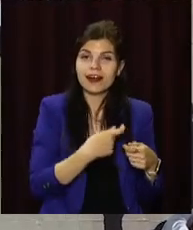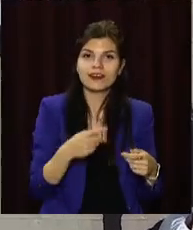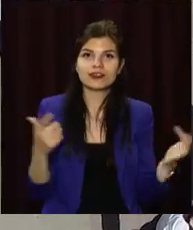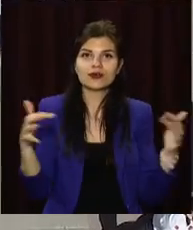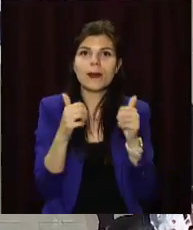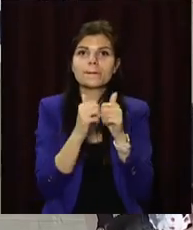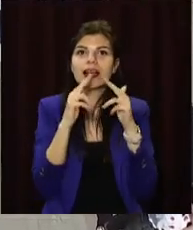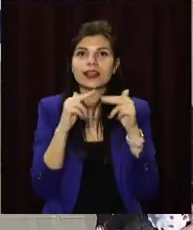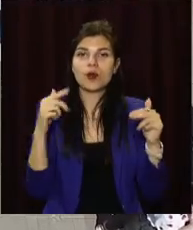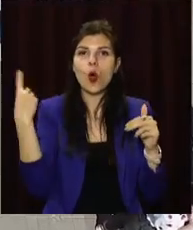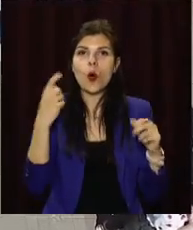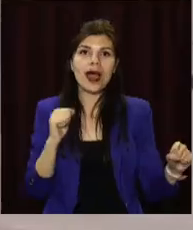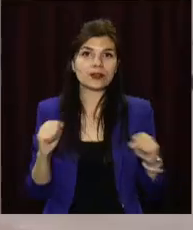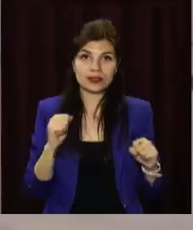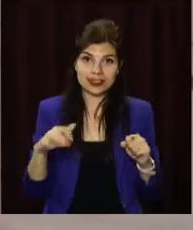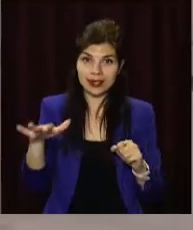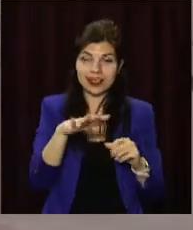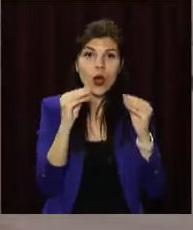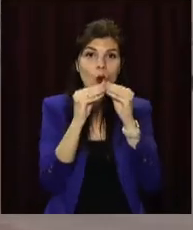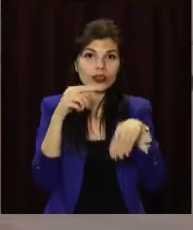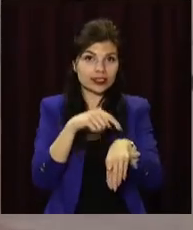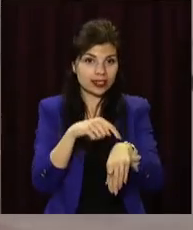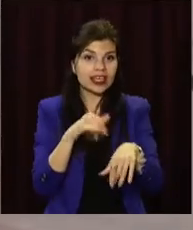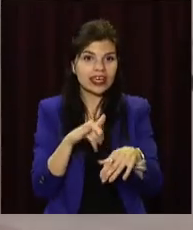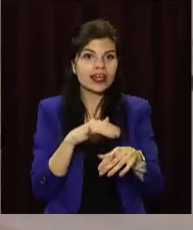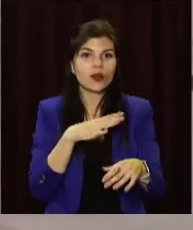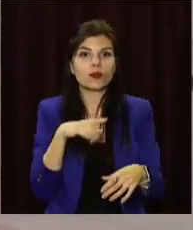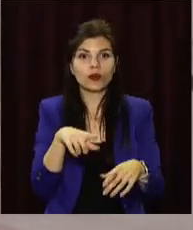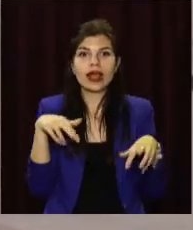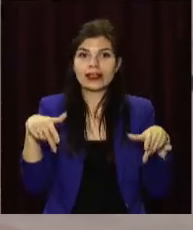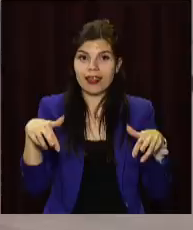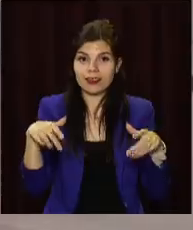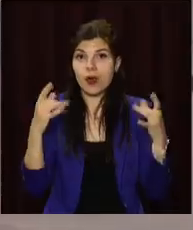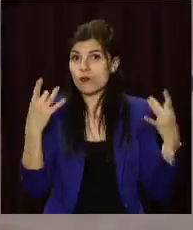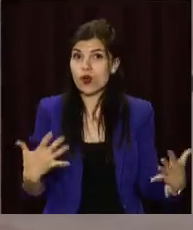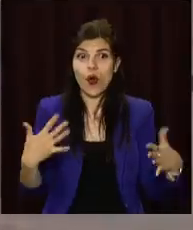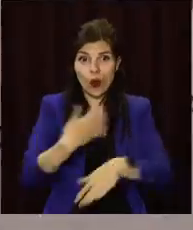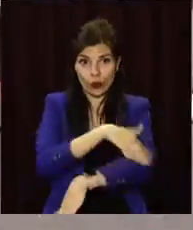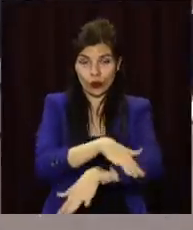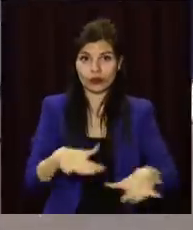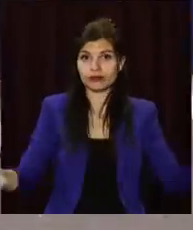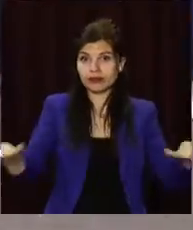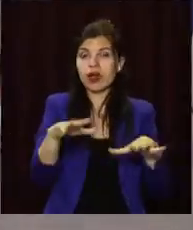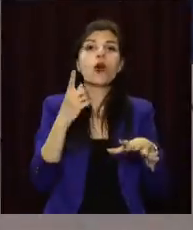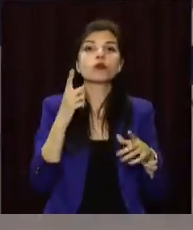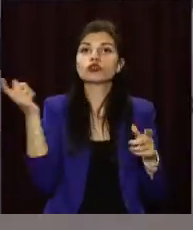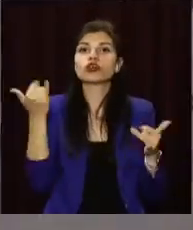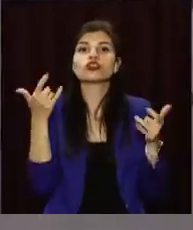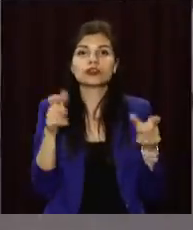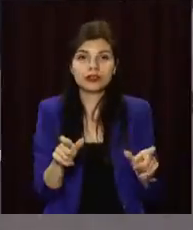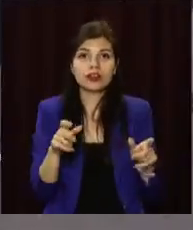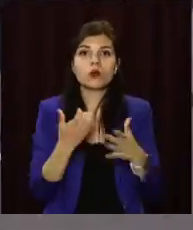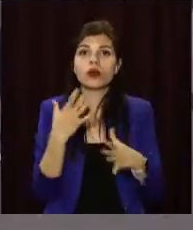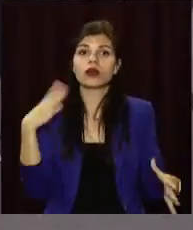біля Дніпропетровської облдержадміністрації о 10-й та виконали запальний танок «Просто неба». Через дистанційне навчання для